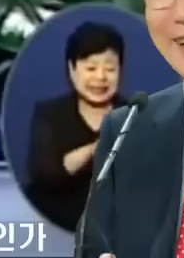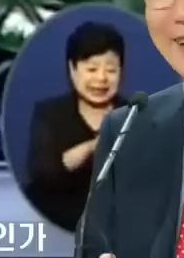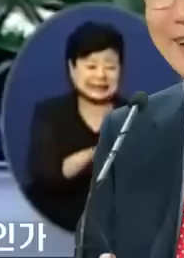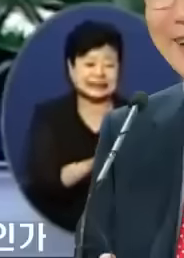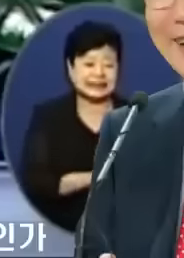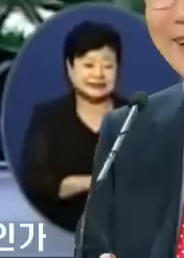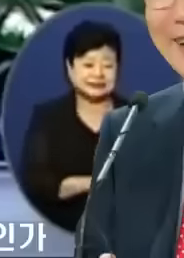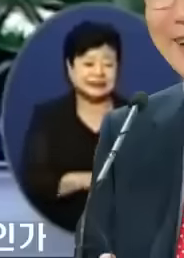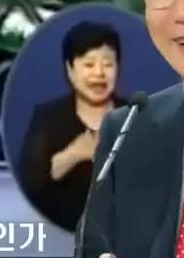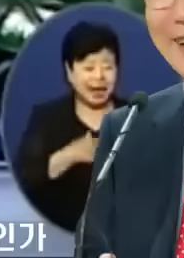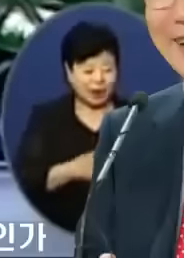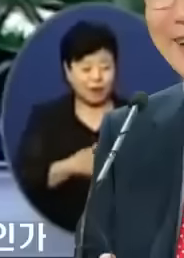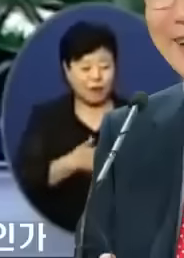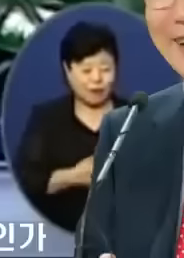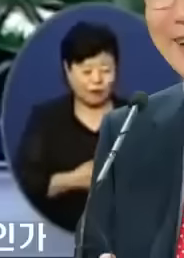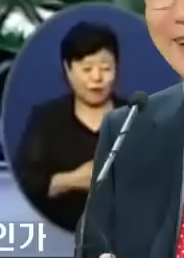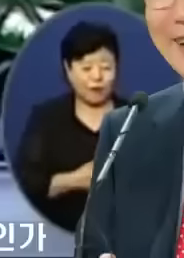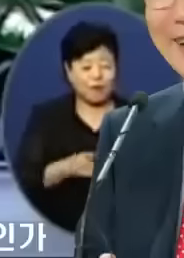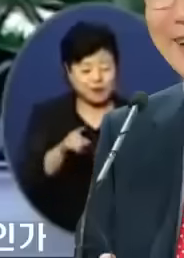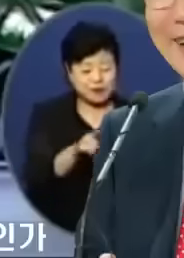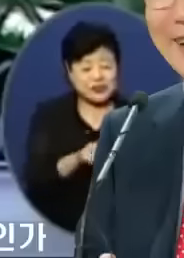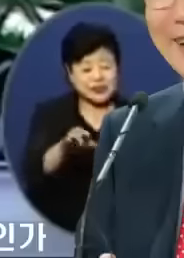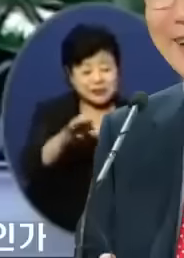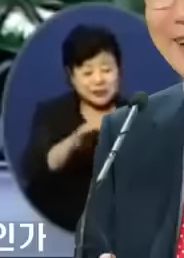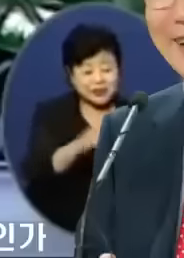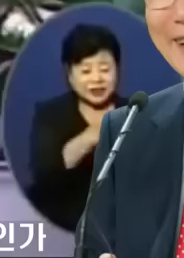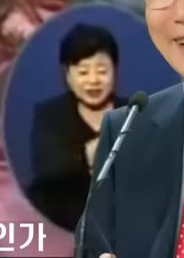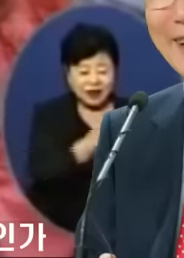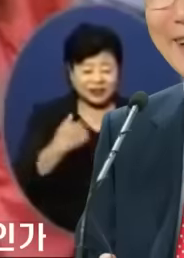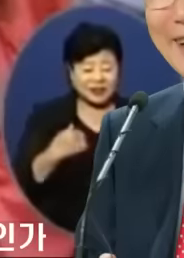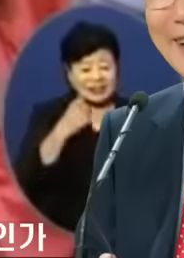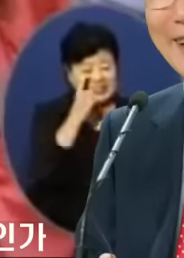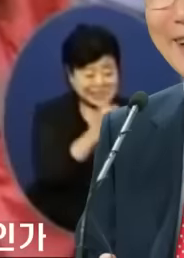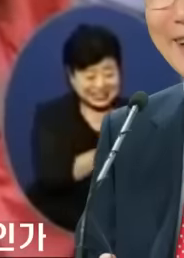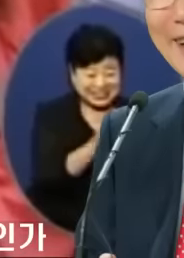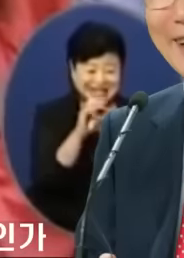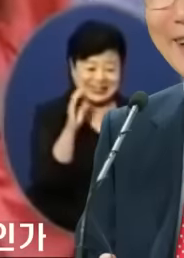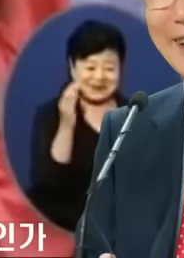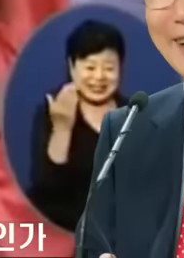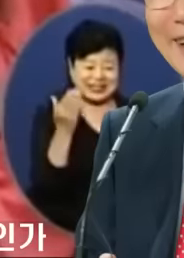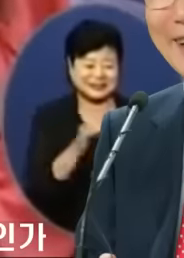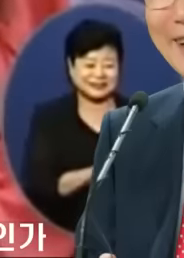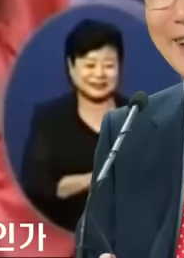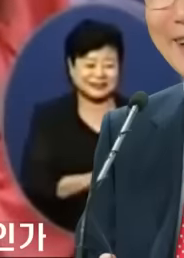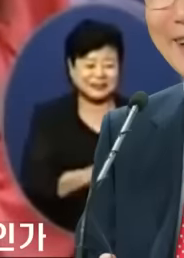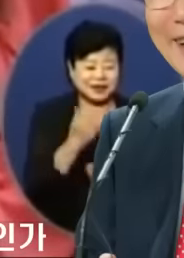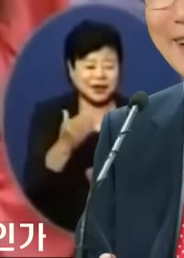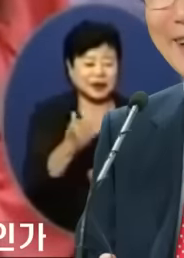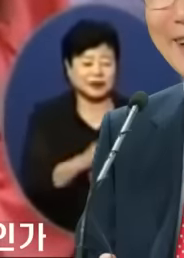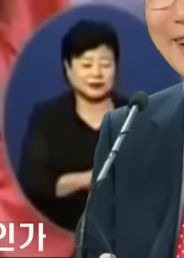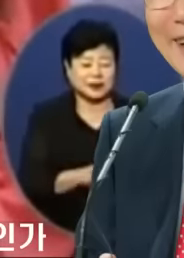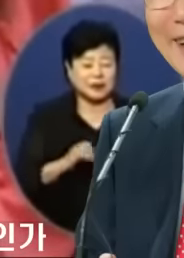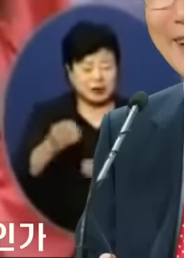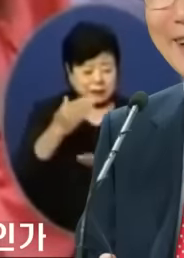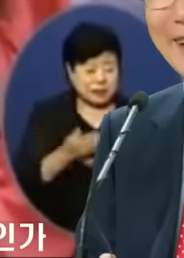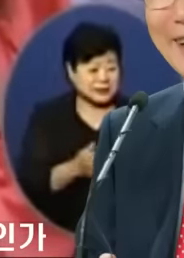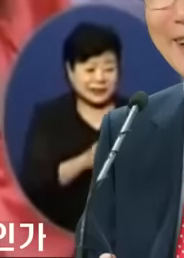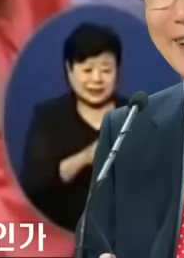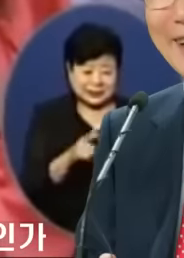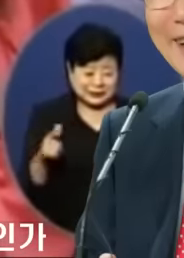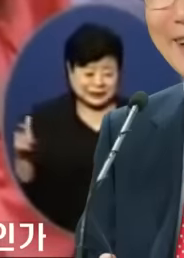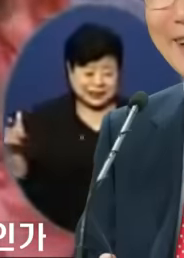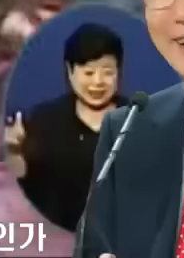일을 알고 믿으면 넉넉히 이기게 되는 것입니다. 여러분 중에 버림받은 사람